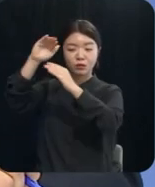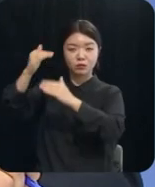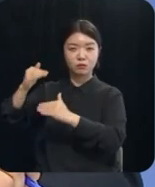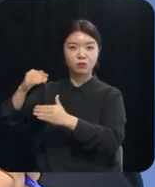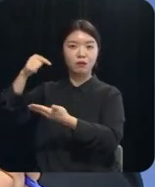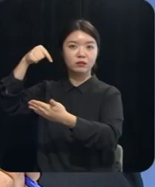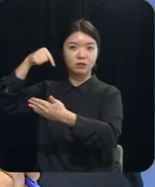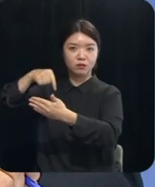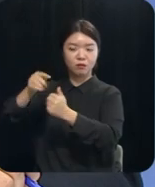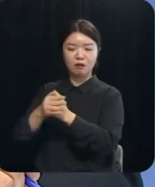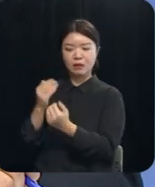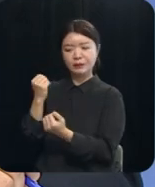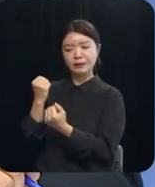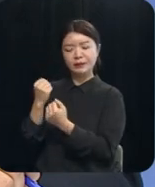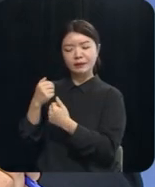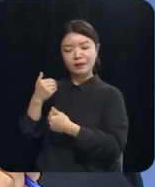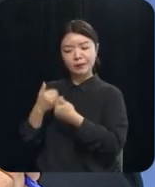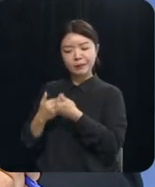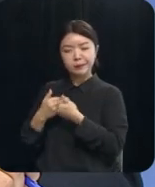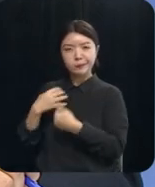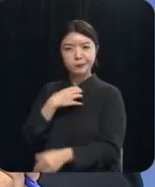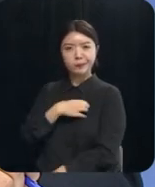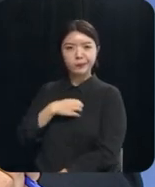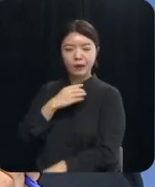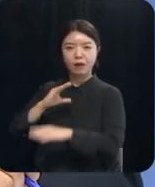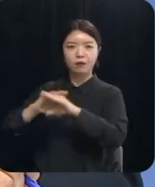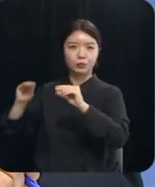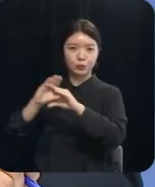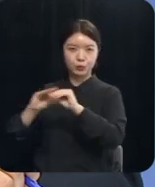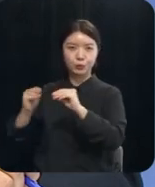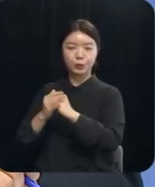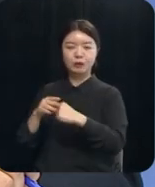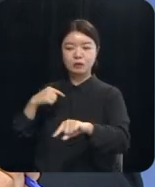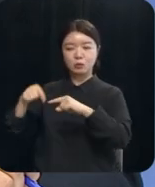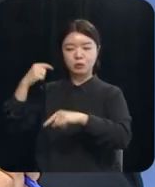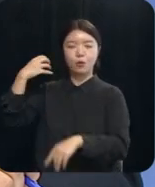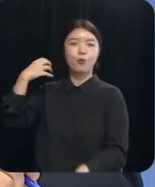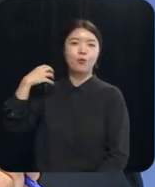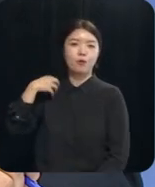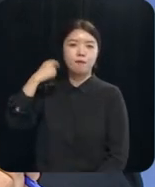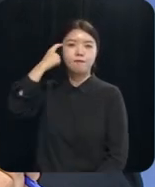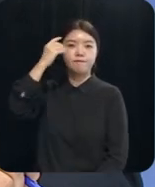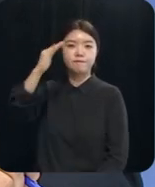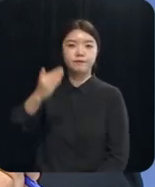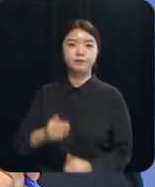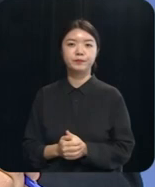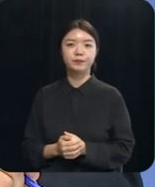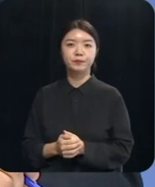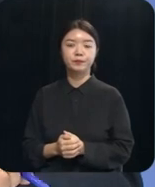안에서 갈등이 우려됐고 그 갈등을 해소하는 것이 정치의 역할이라고 생각되었습니다. 고기철